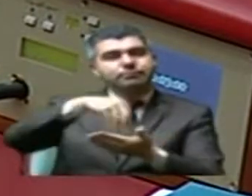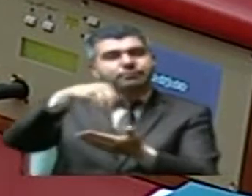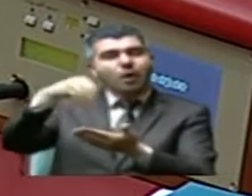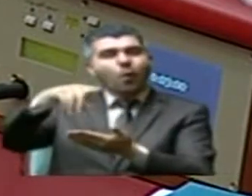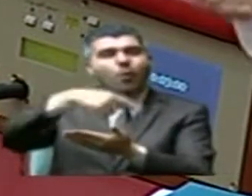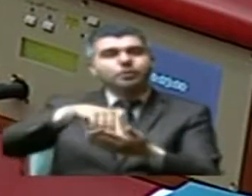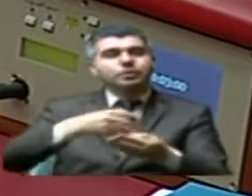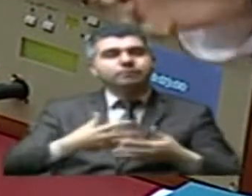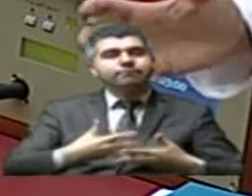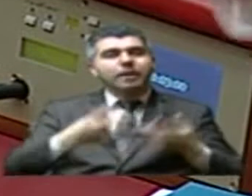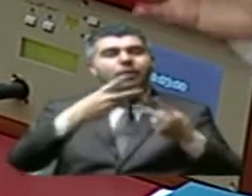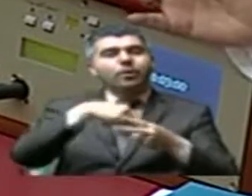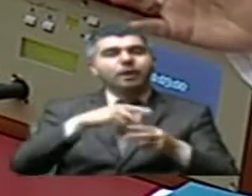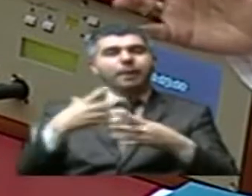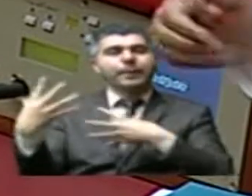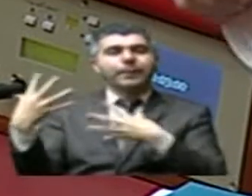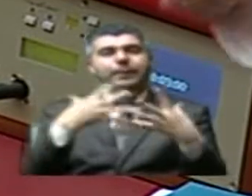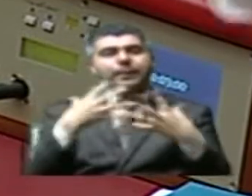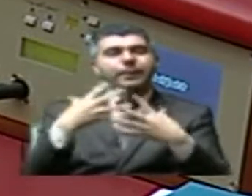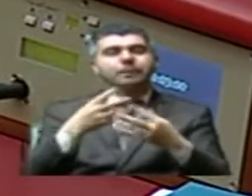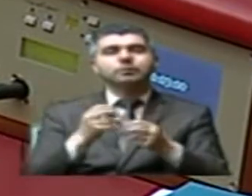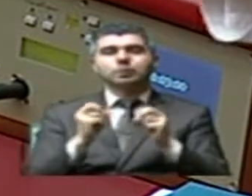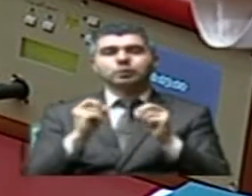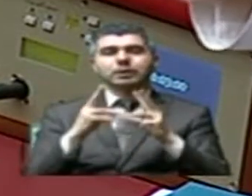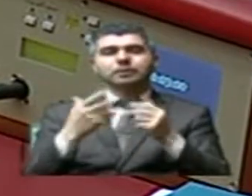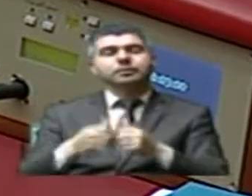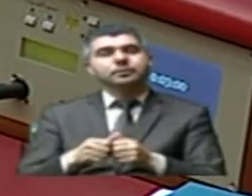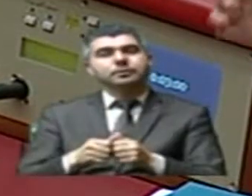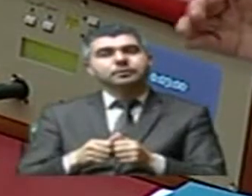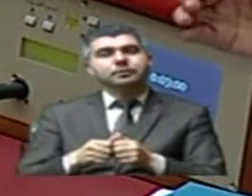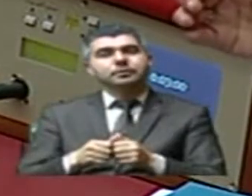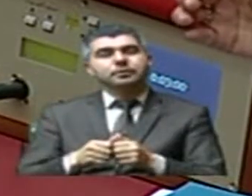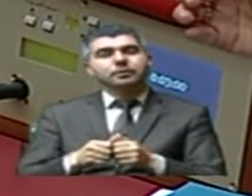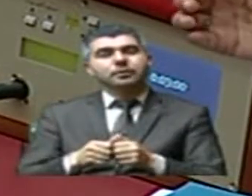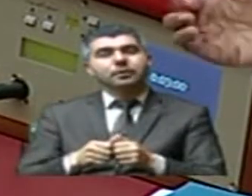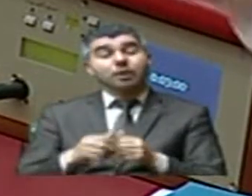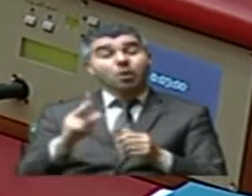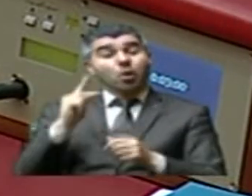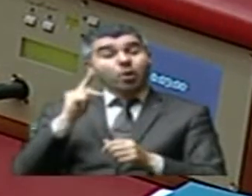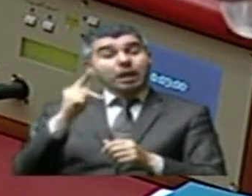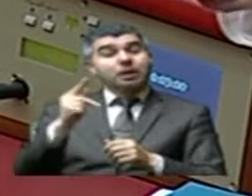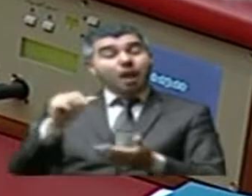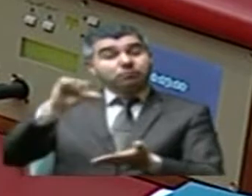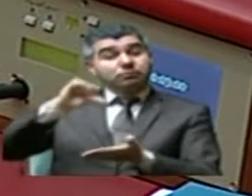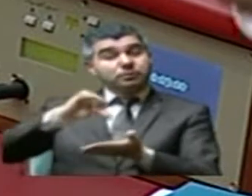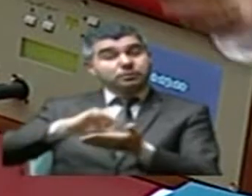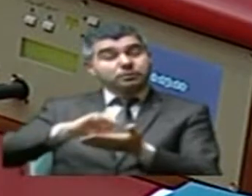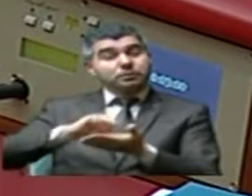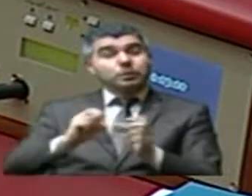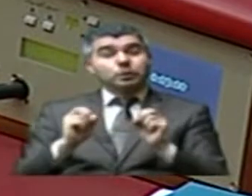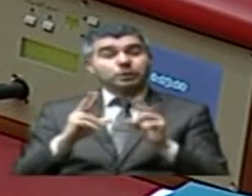لتحسين جودة الهواء ديال المغربية وديال المغاربة، هذا على المستوى الوطني. ما يتعلق بالقنيطرة، بالفعل